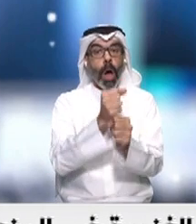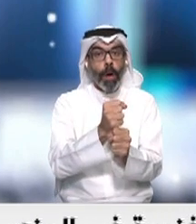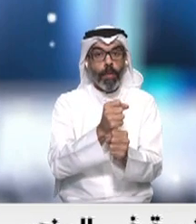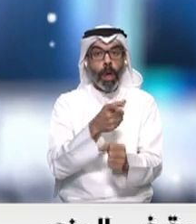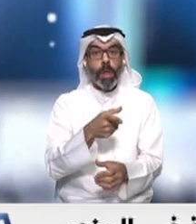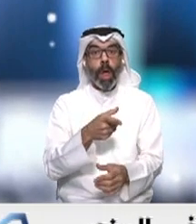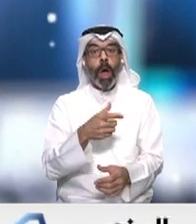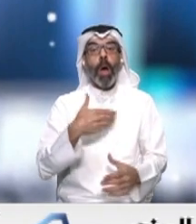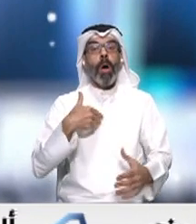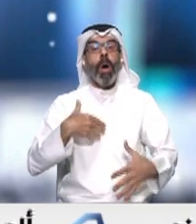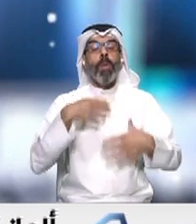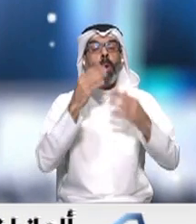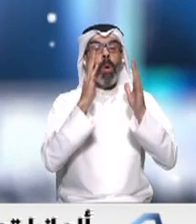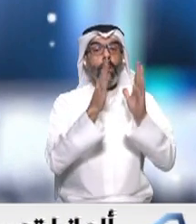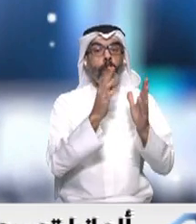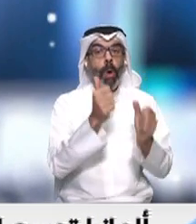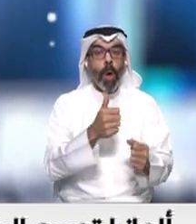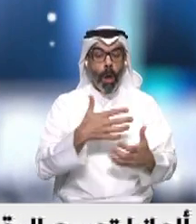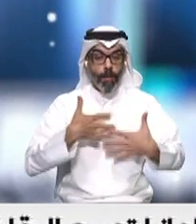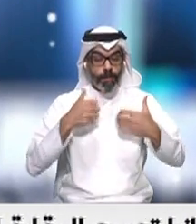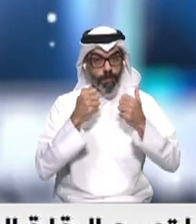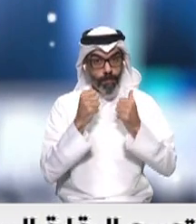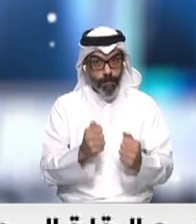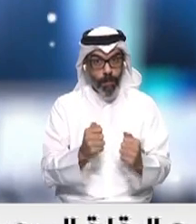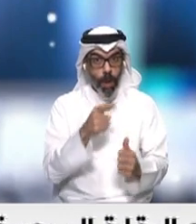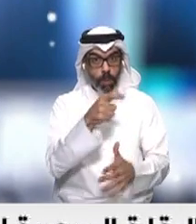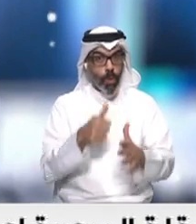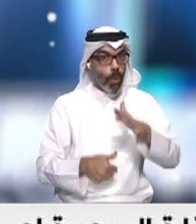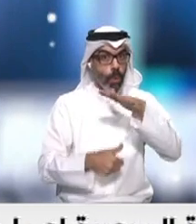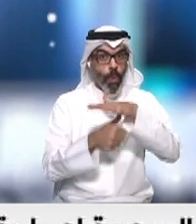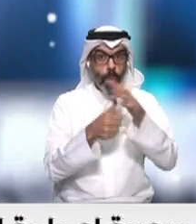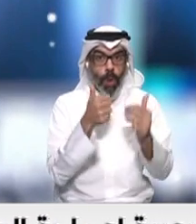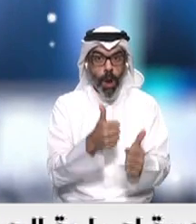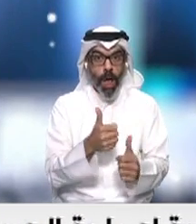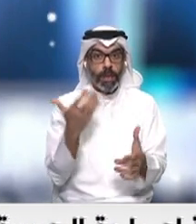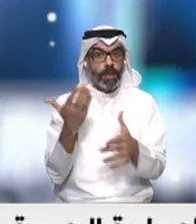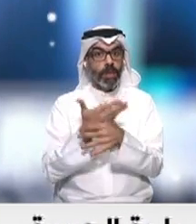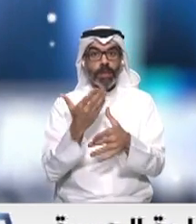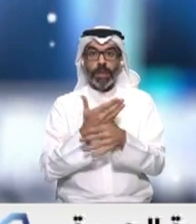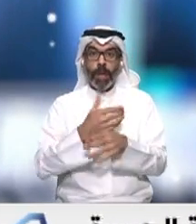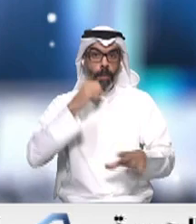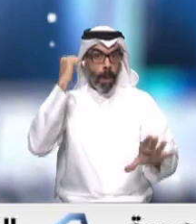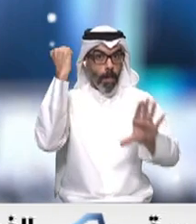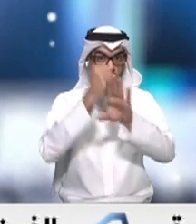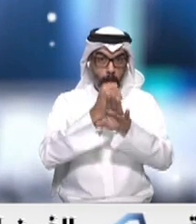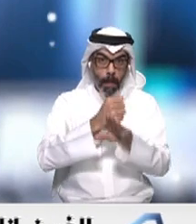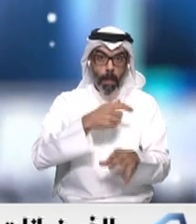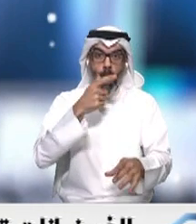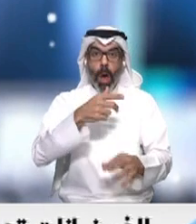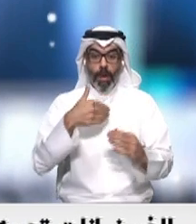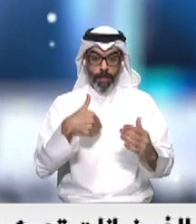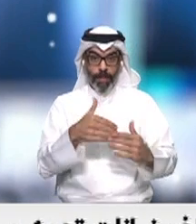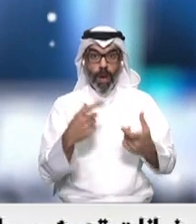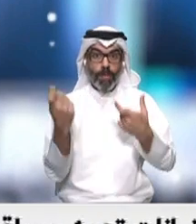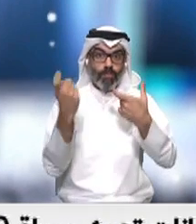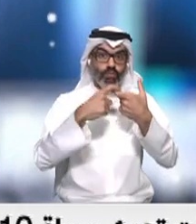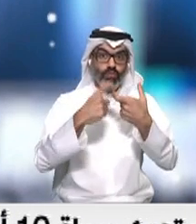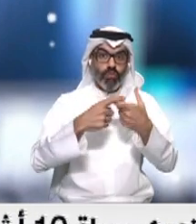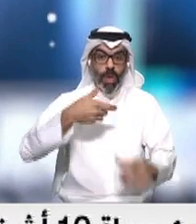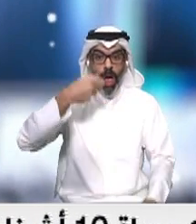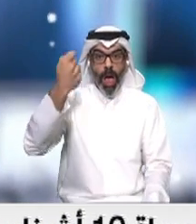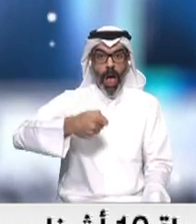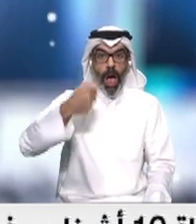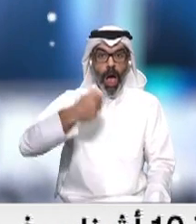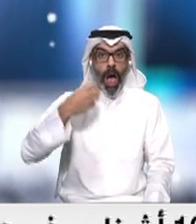الله عن خالص التهنئه لسلامه فخامته اثر تعرضه للاعتداء الاثم اثناء المشاركه في